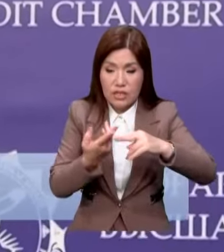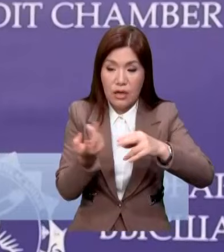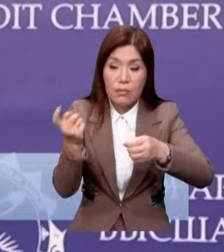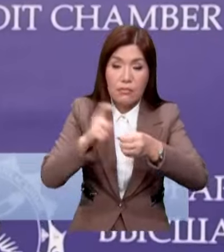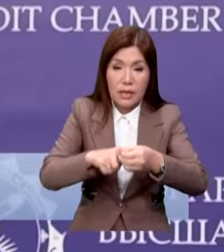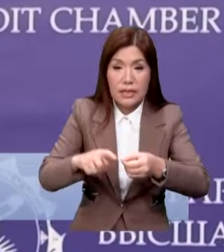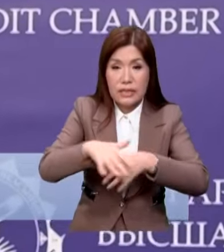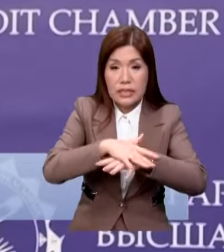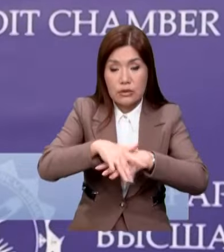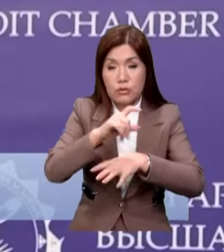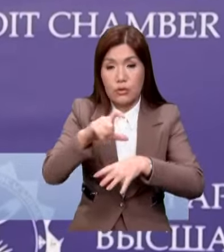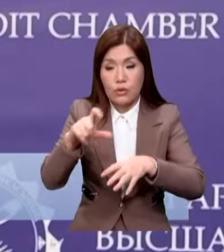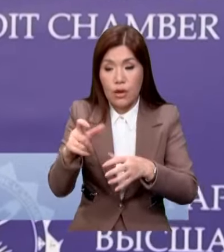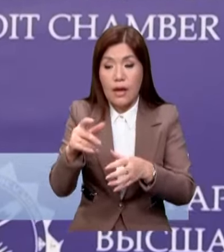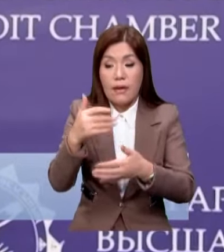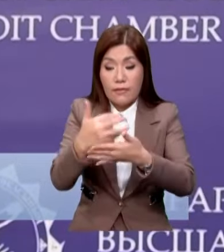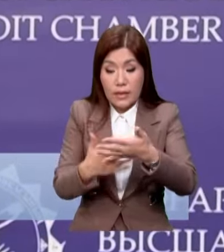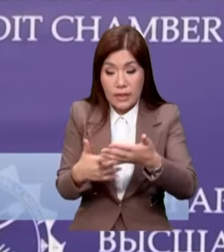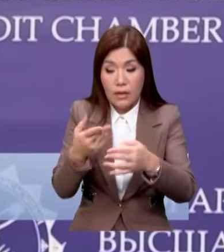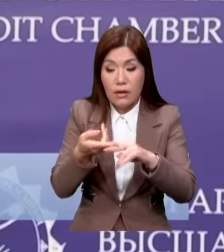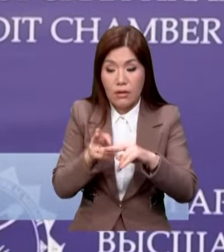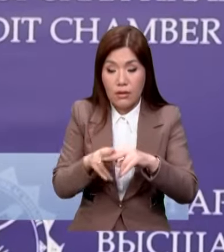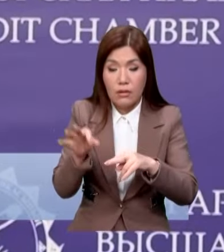населения в части получения данных от